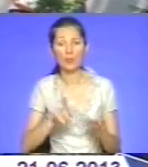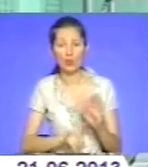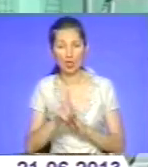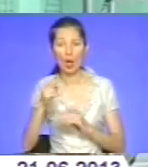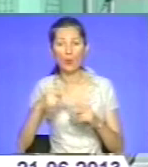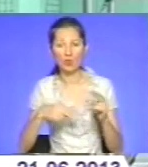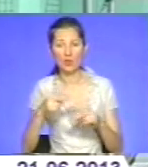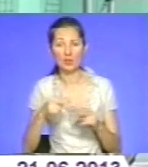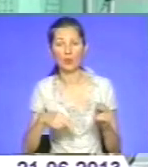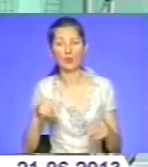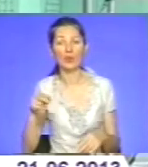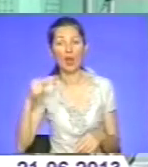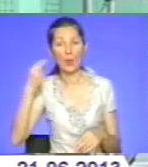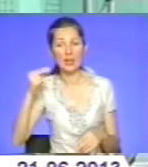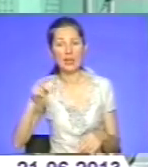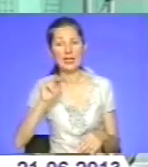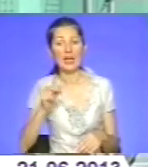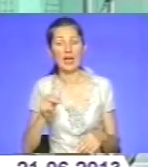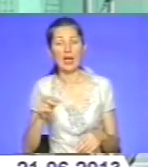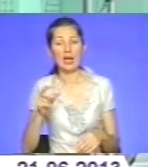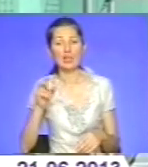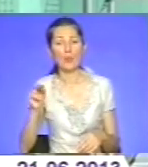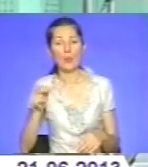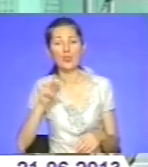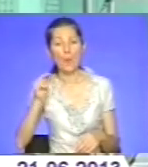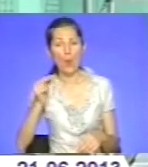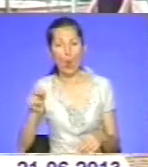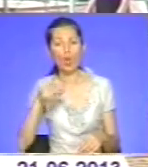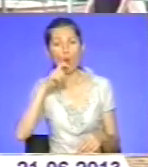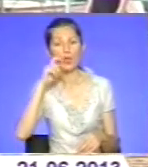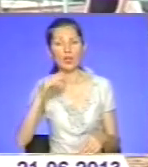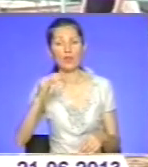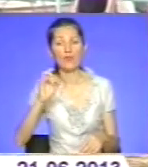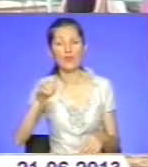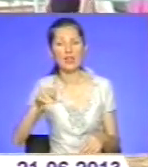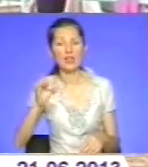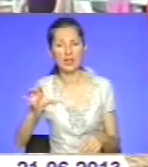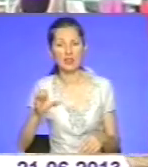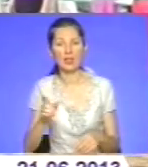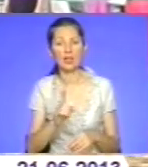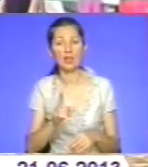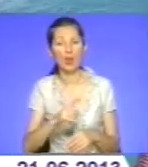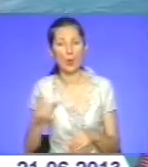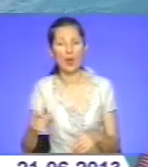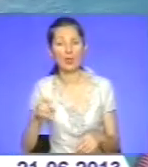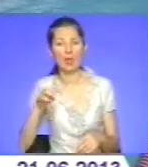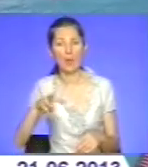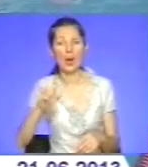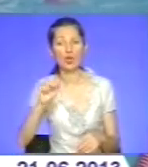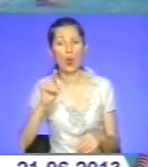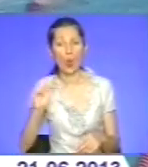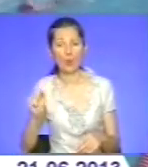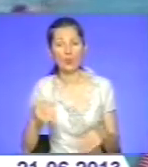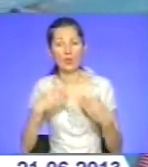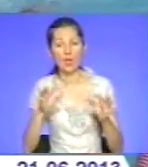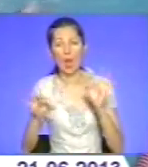будівництво. Призер чемпіонату світу і Європи, чемпіон України з фітнесу, тернополянин Віктор Мацикур дає поради у справі